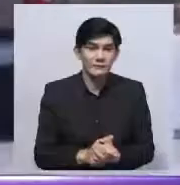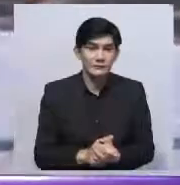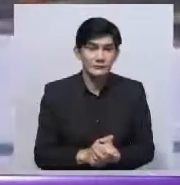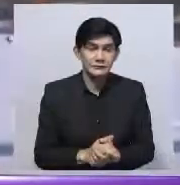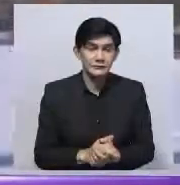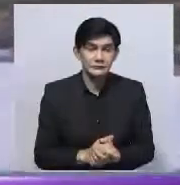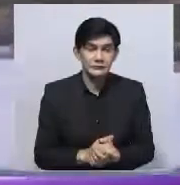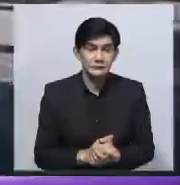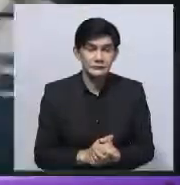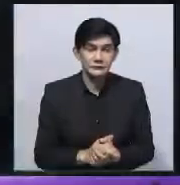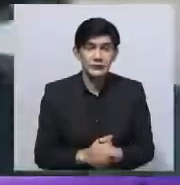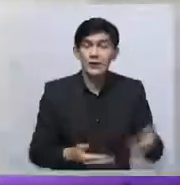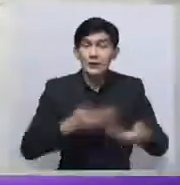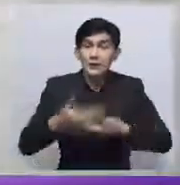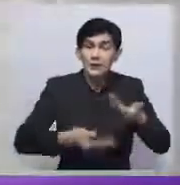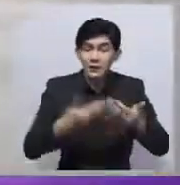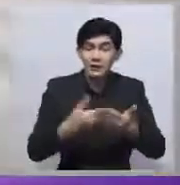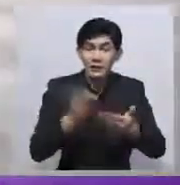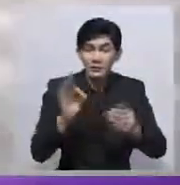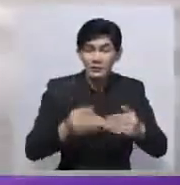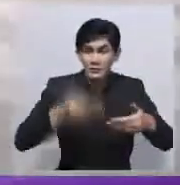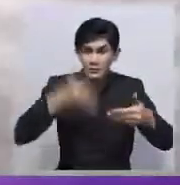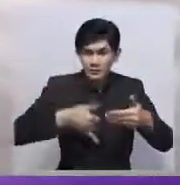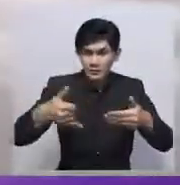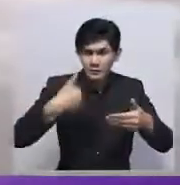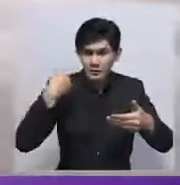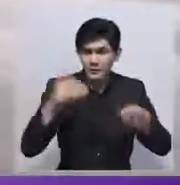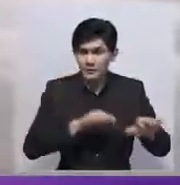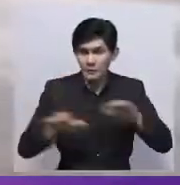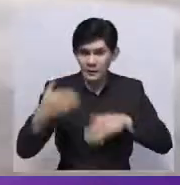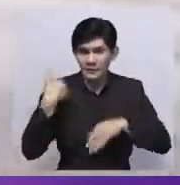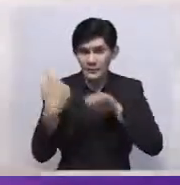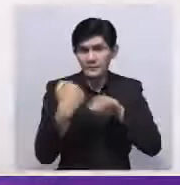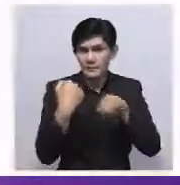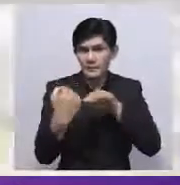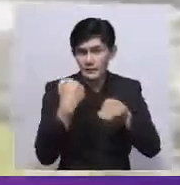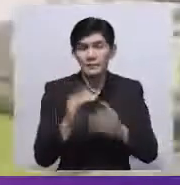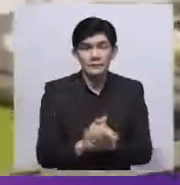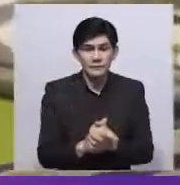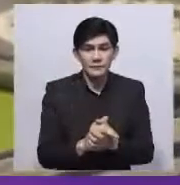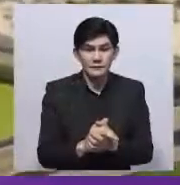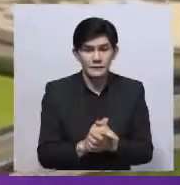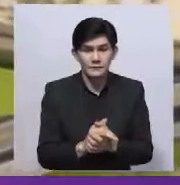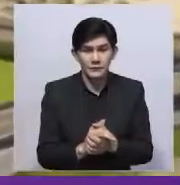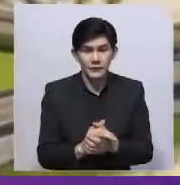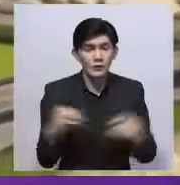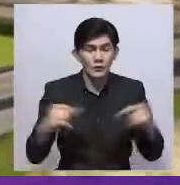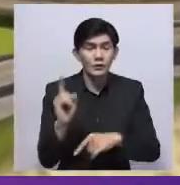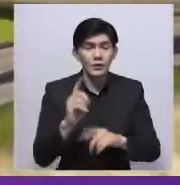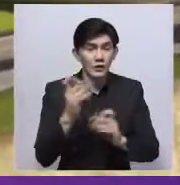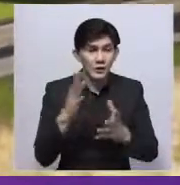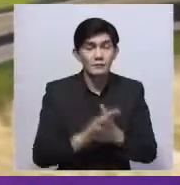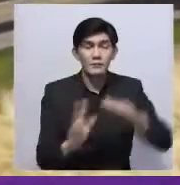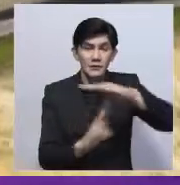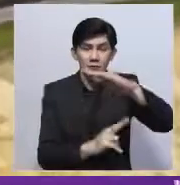สำหรับจุดผ่อนปรนการค้าที่บ้านเขาดินในปัจจุบันมีความพร้อมและมีศักยภาพในด้านการคมนาคมโดยที่ฝั่งไทยมีสะพานคอนกรีตเส